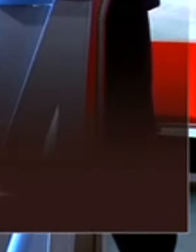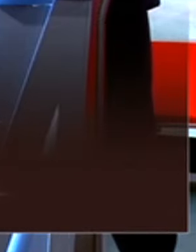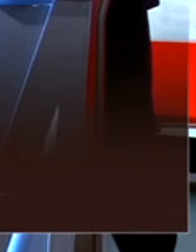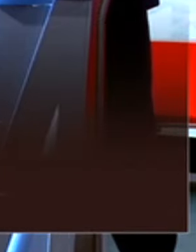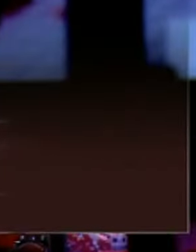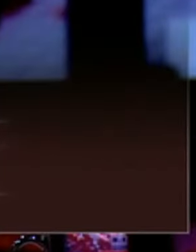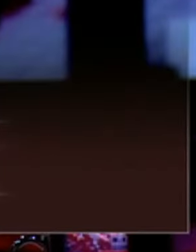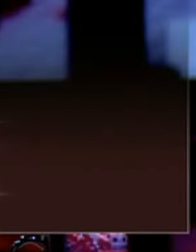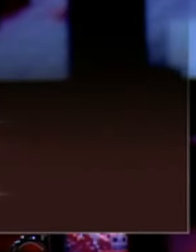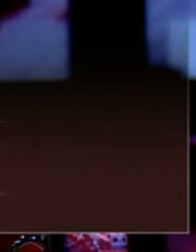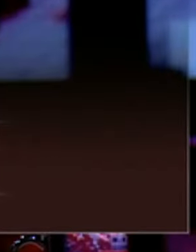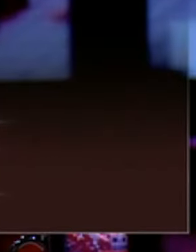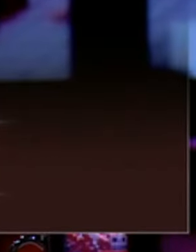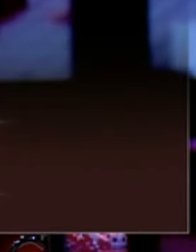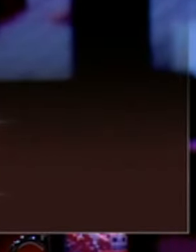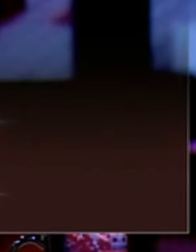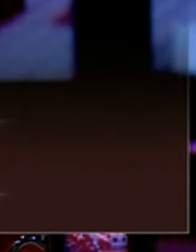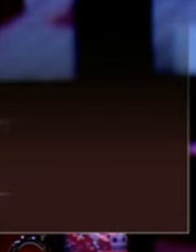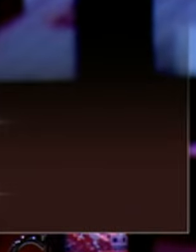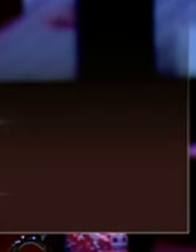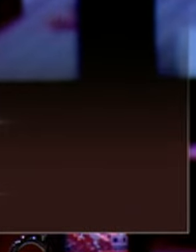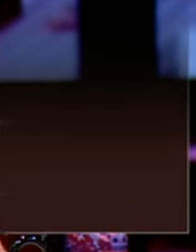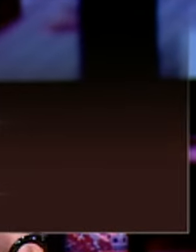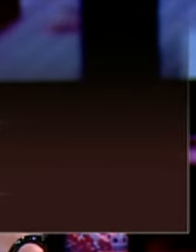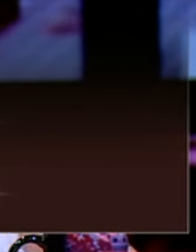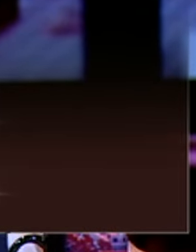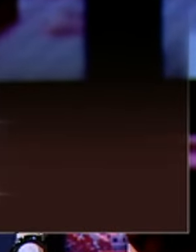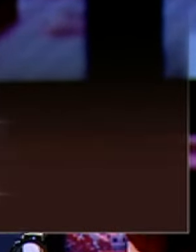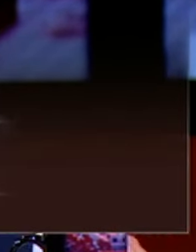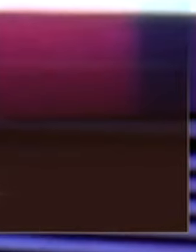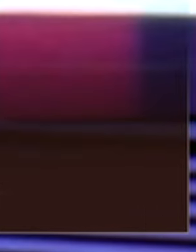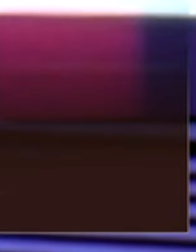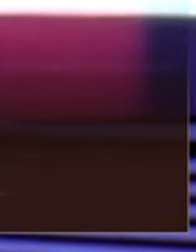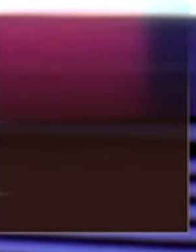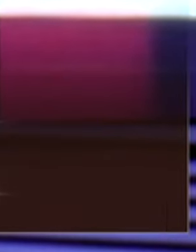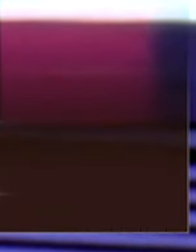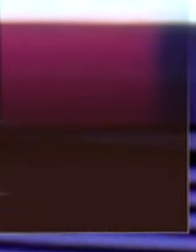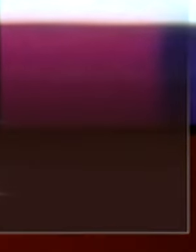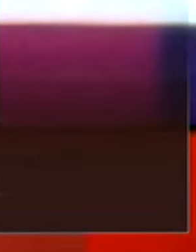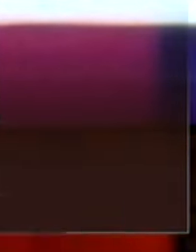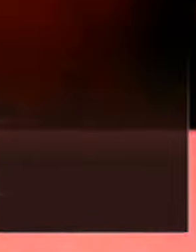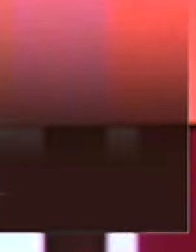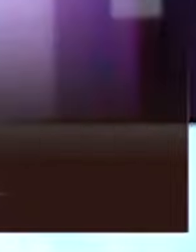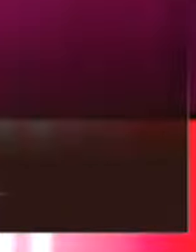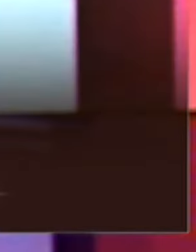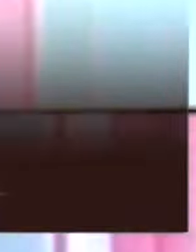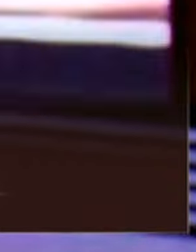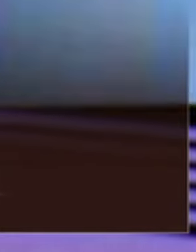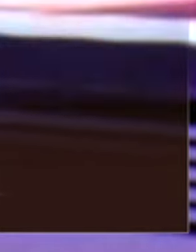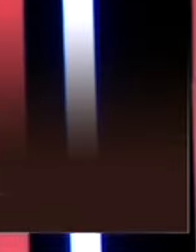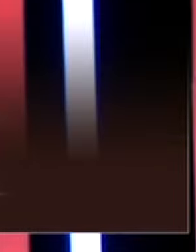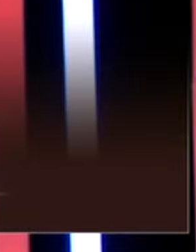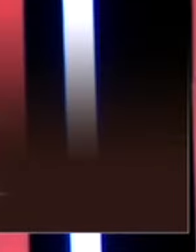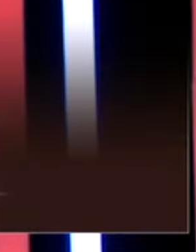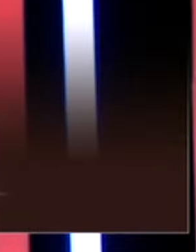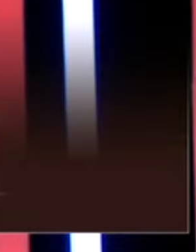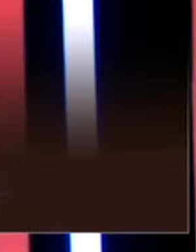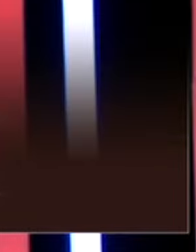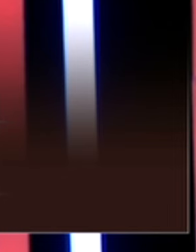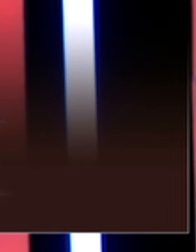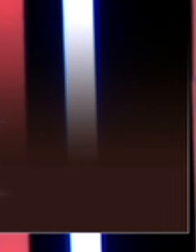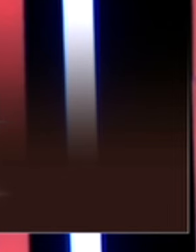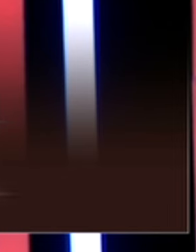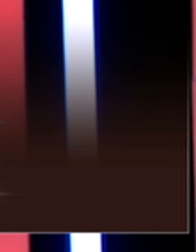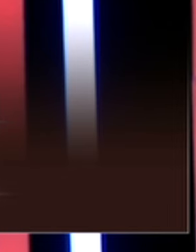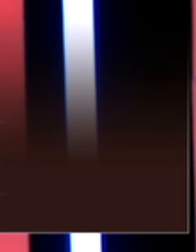бұған, е? Бұған кірмейді, тек су тасқынына. Хаттамаға қатысты сұрақтарымызды қойсақ, сіз жаңа жақсы жауап бердіңіз. Бұл жерде, яғни, малдың сырғасы болса да,